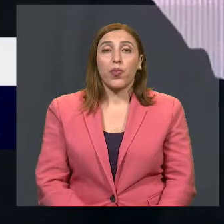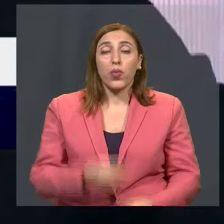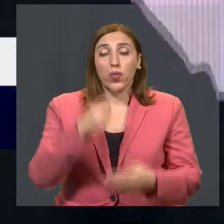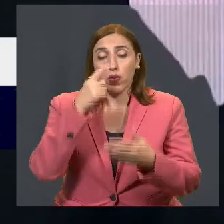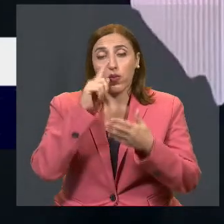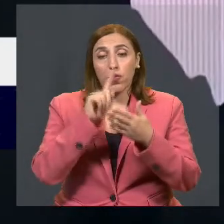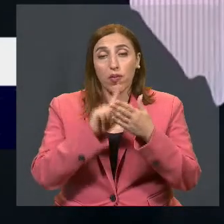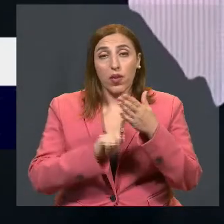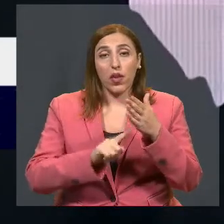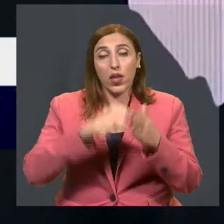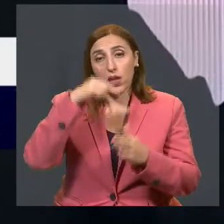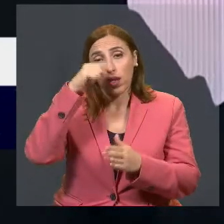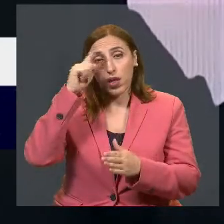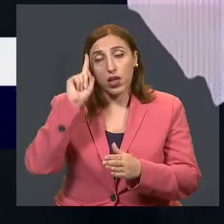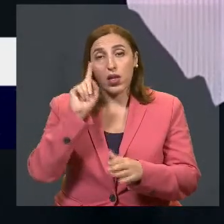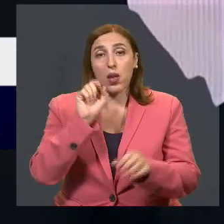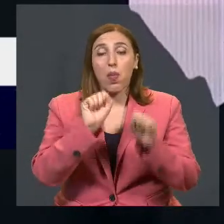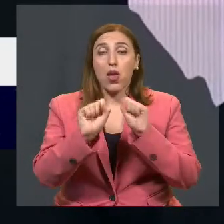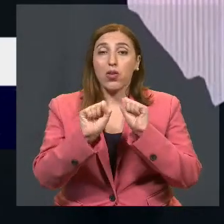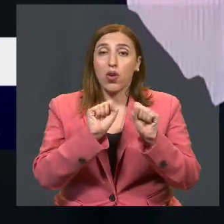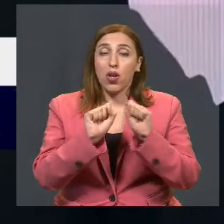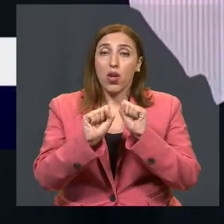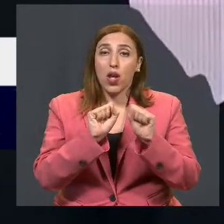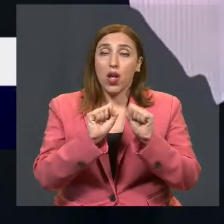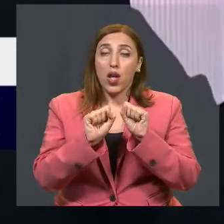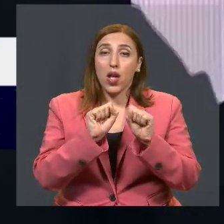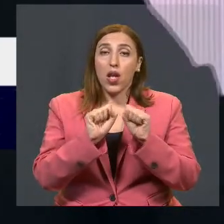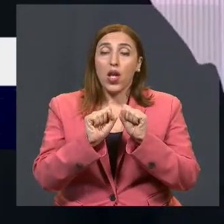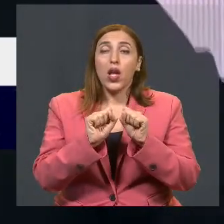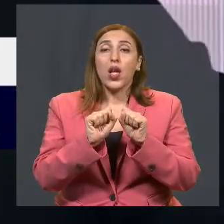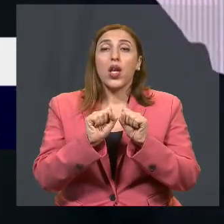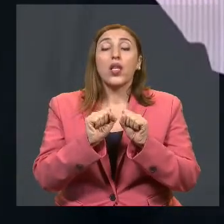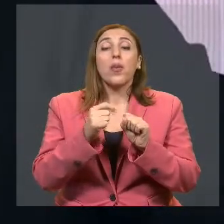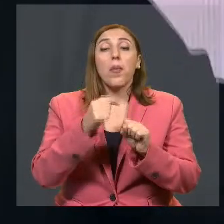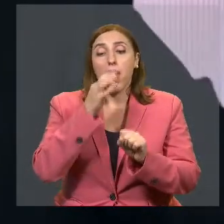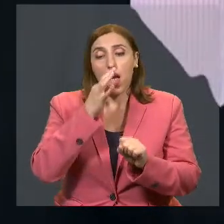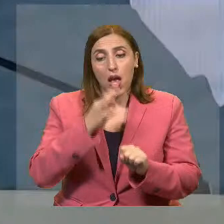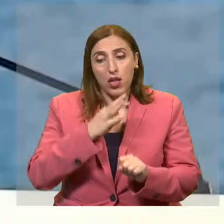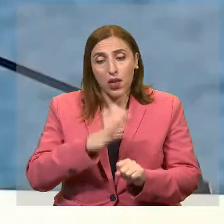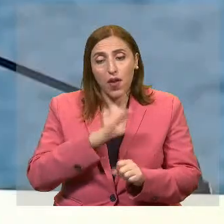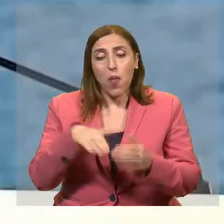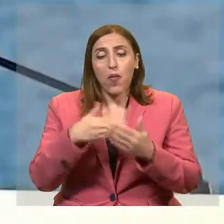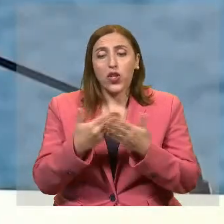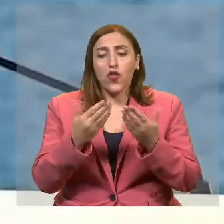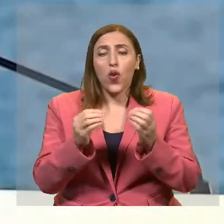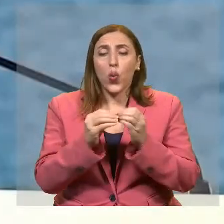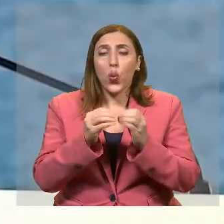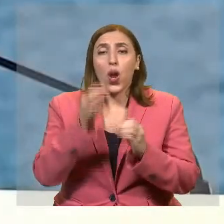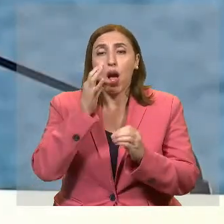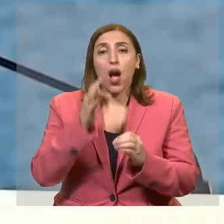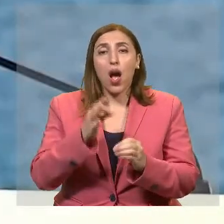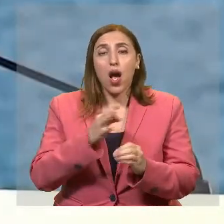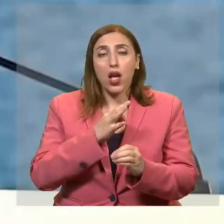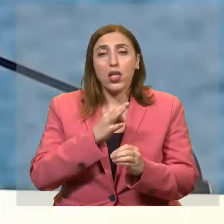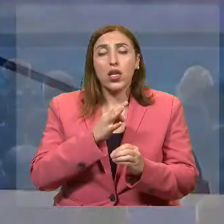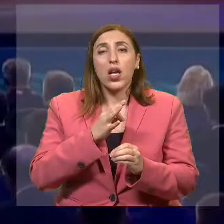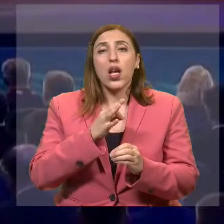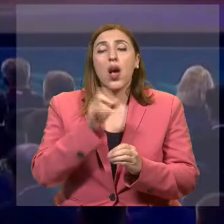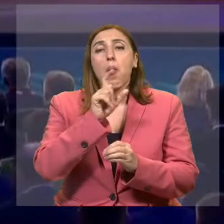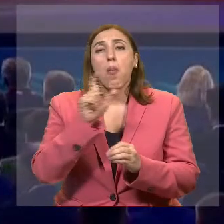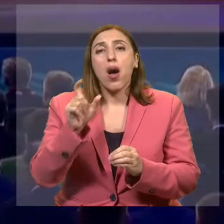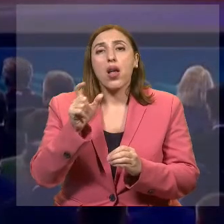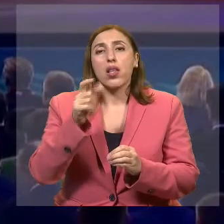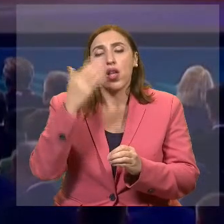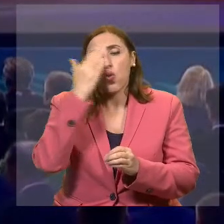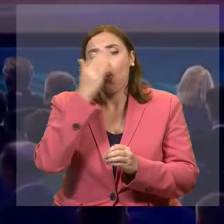Հուսով եմ, որ ադրբեջանական ղեկավարությունը, ինչպես միշտ եւ մեզ է ասել եւ մինչեւ հիմա էլ ասում է, հետաքրքրված չէ ինչ որ էթնիկ